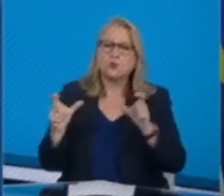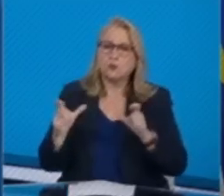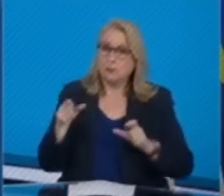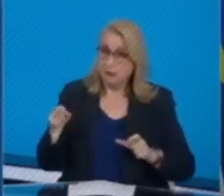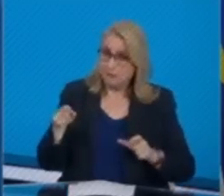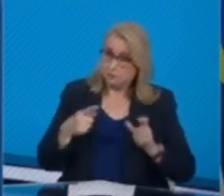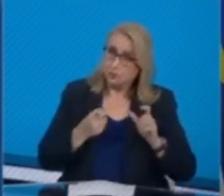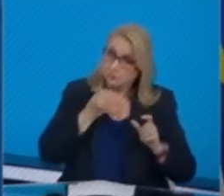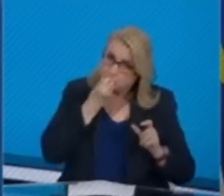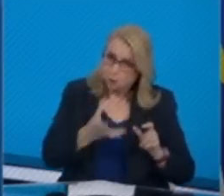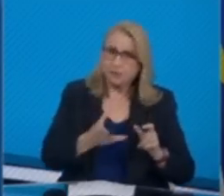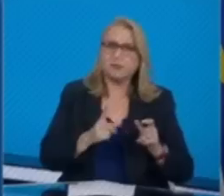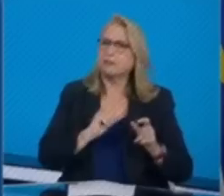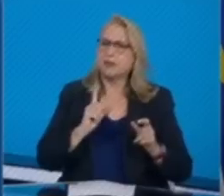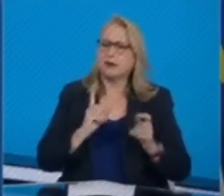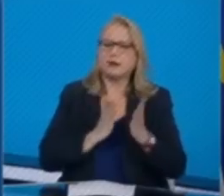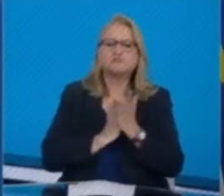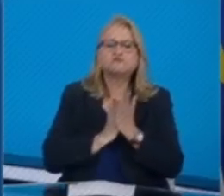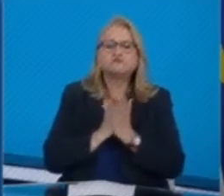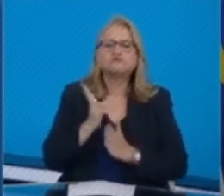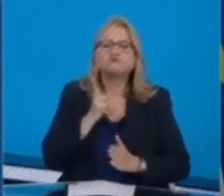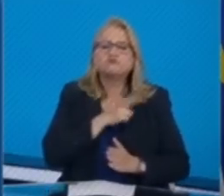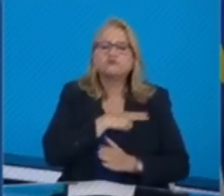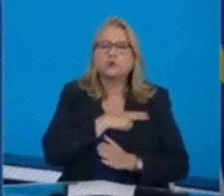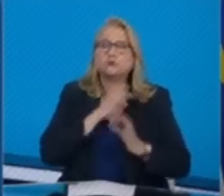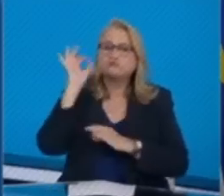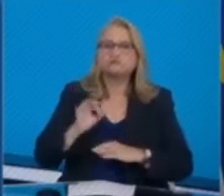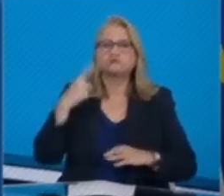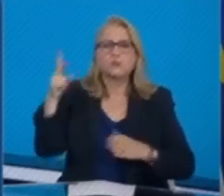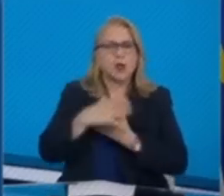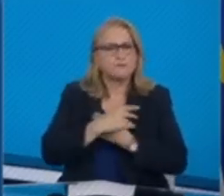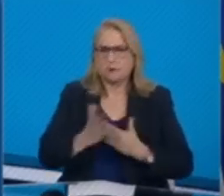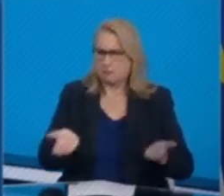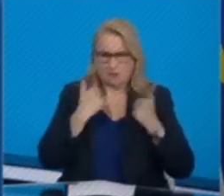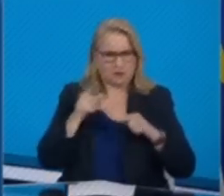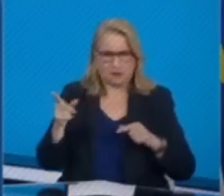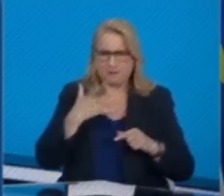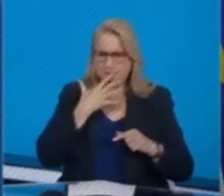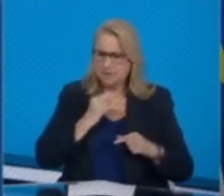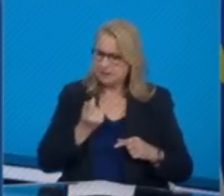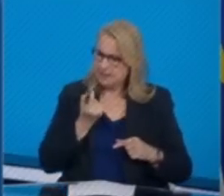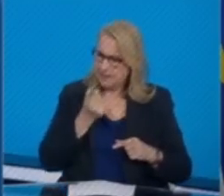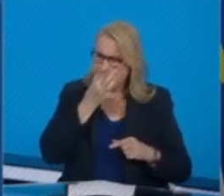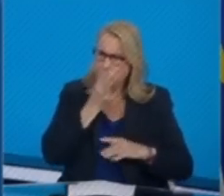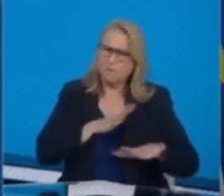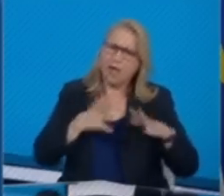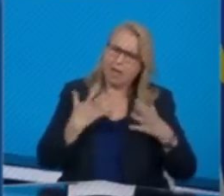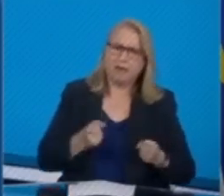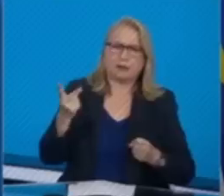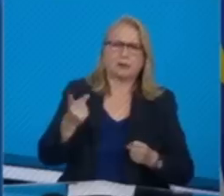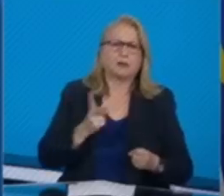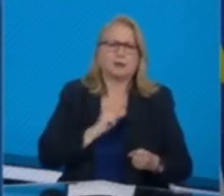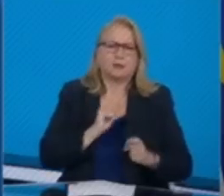στην προσπάθεια την οποία κάνει η Αλβανία να συμμορφωθεί με το ευρωπαϊκό κεκτημένο. Προσβλέπω πολύ σύντομα αυτό το ζήτημα να